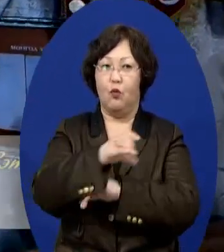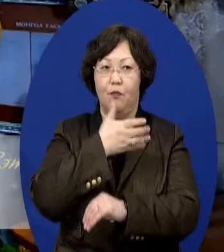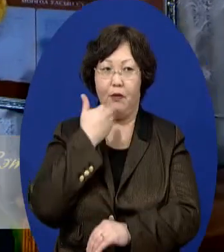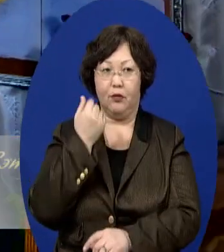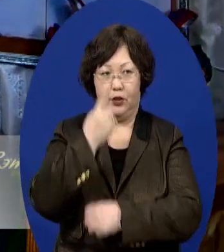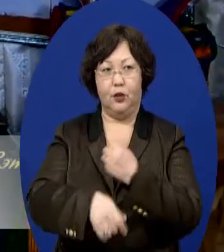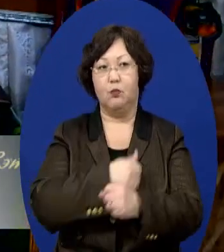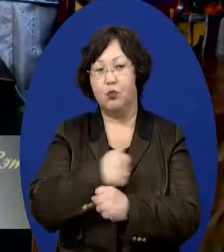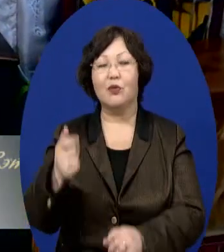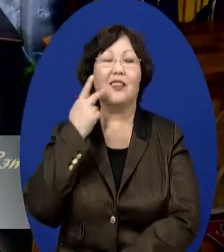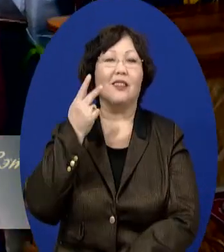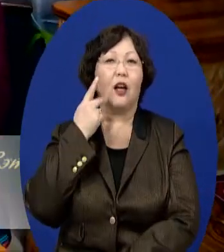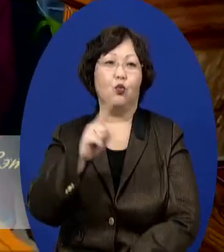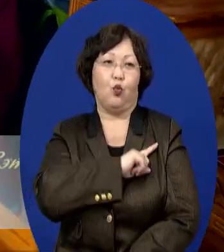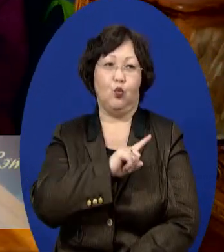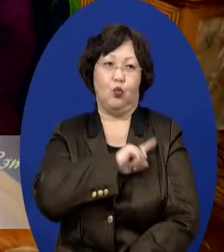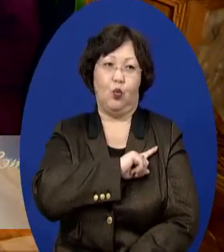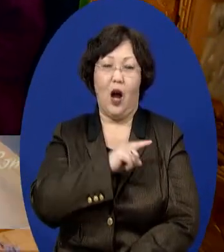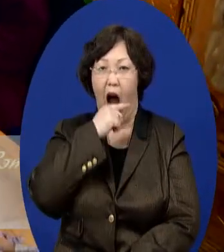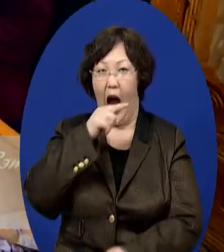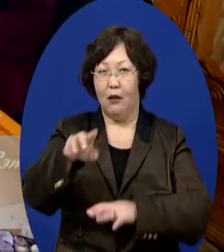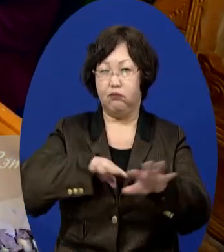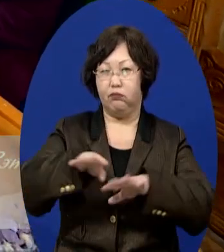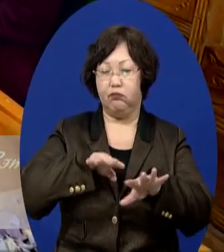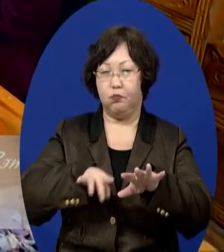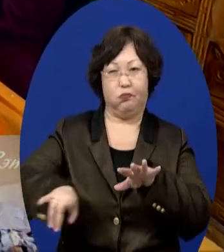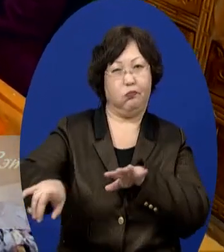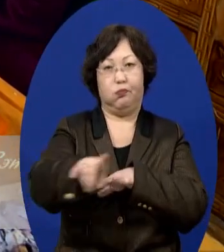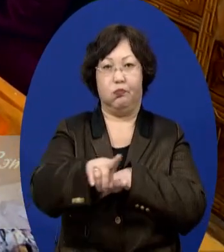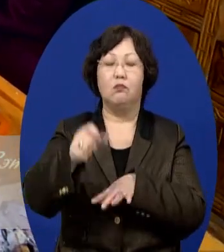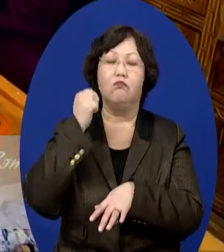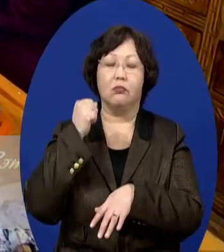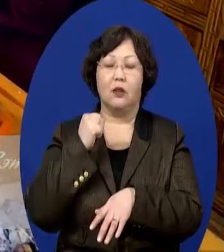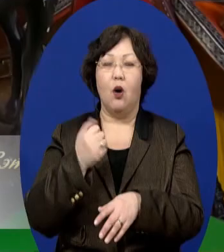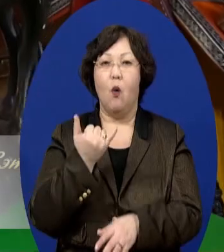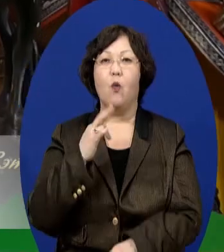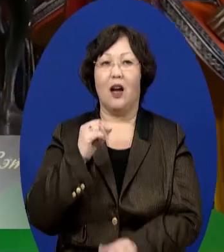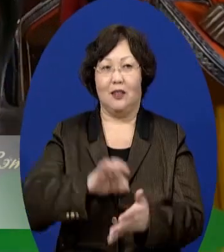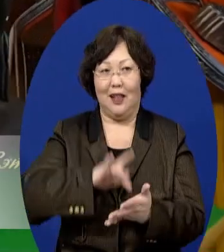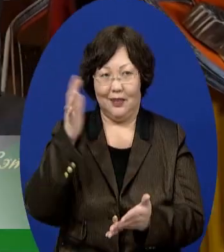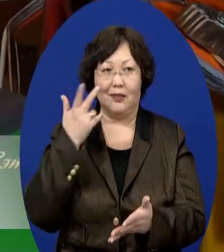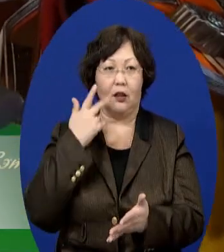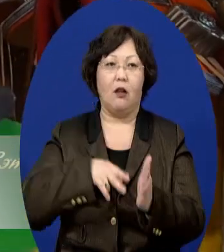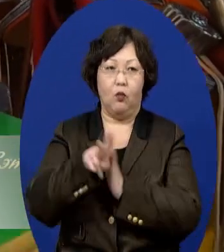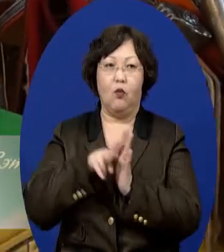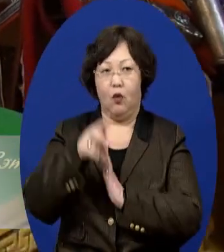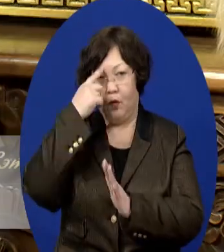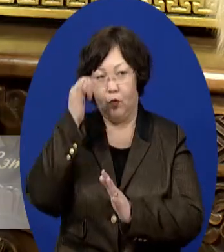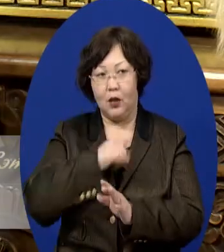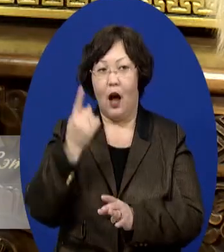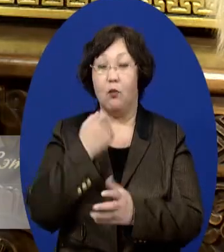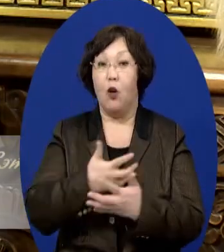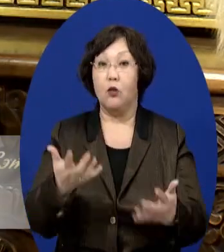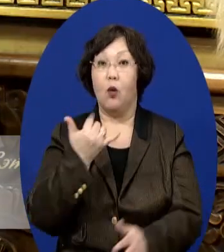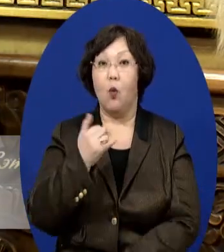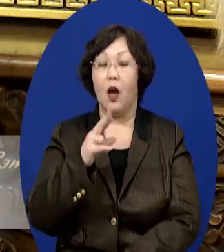гадгыс төрүүлж идэг манай нутгаас олон сайхан хурдан буянгууд олон сайхан суутаа үеч төрсөн нутгад Монголын одоо хамгийн олон үечтэй. За